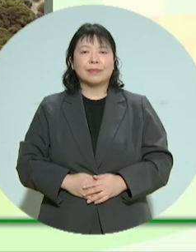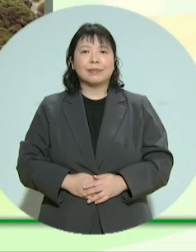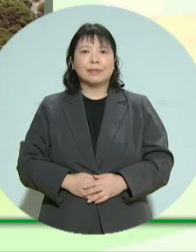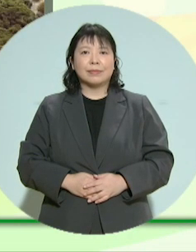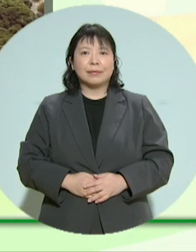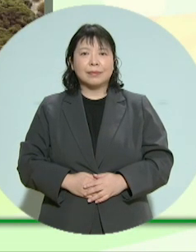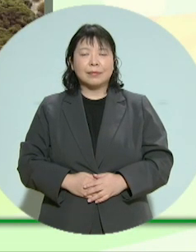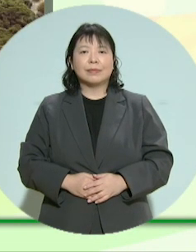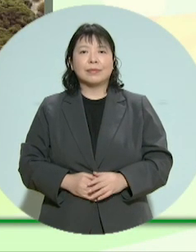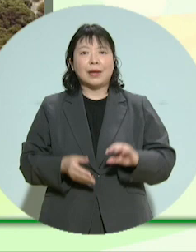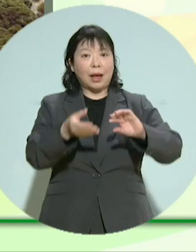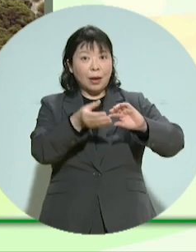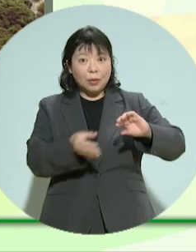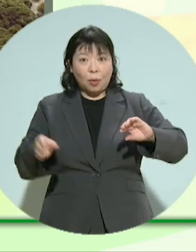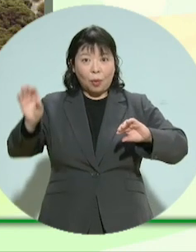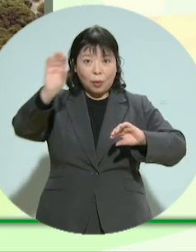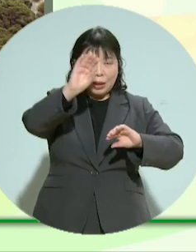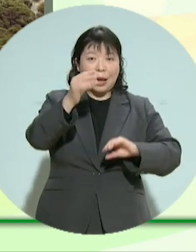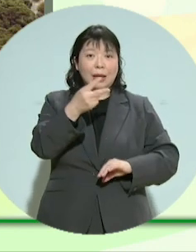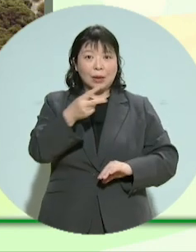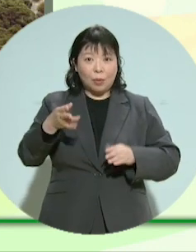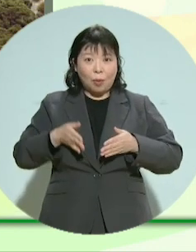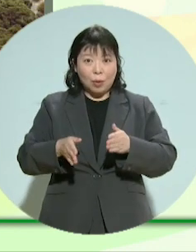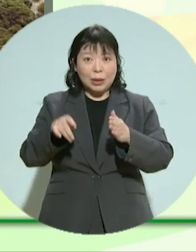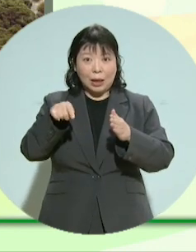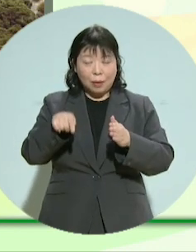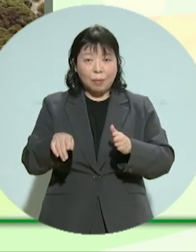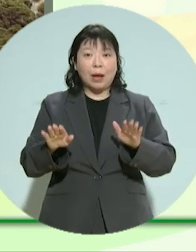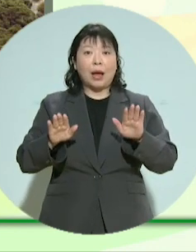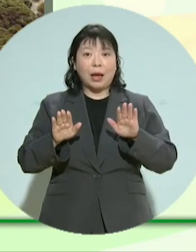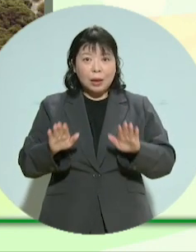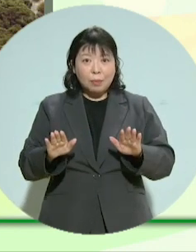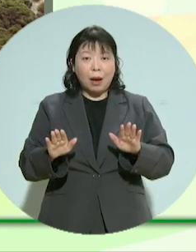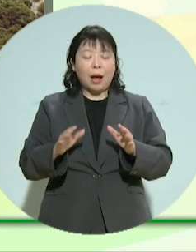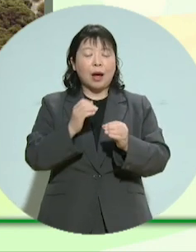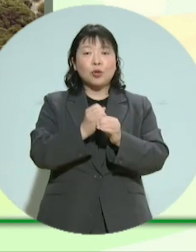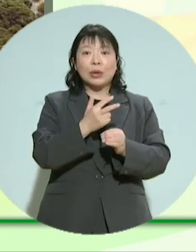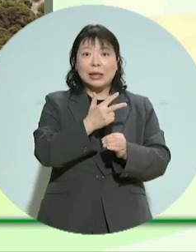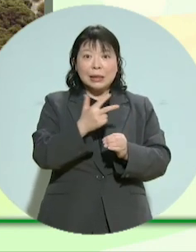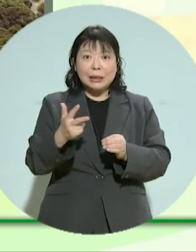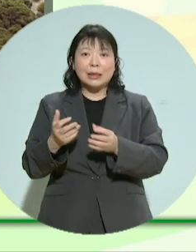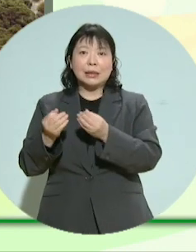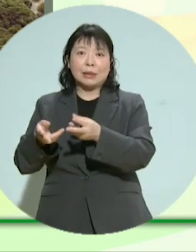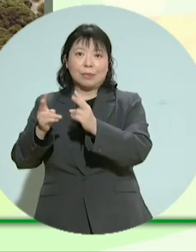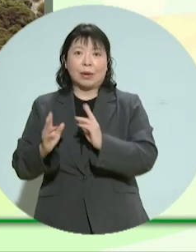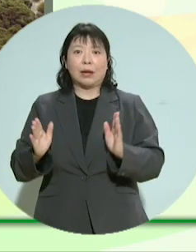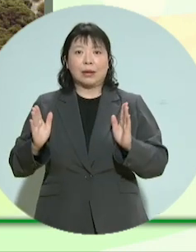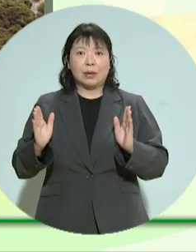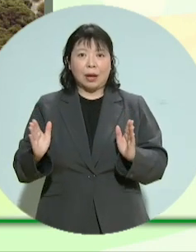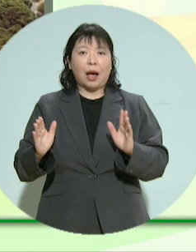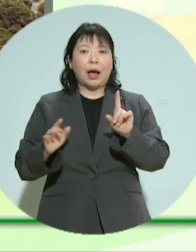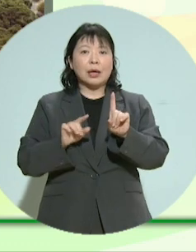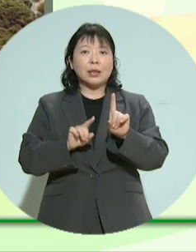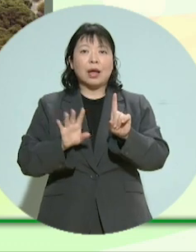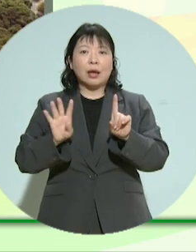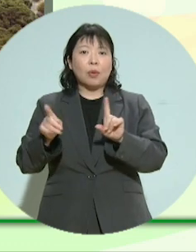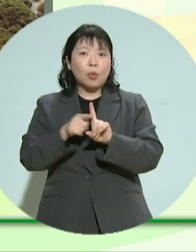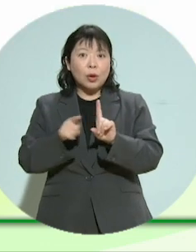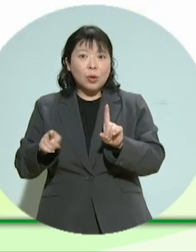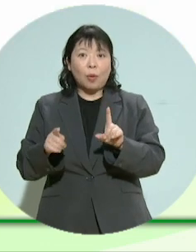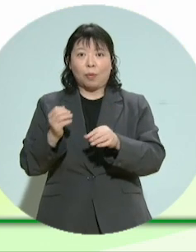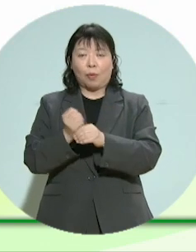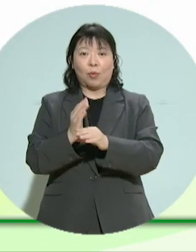環状第2号線では現在、築地から新橋までのおよそ 1.4 キロ区間を工事しています